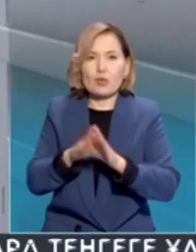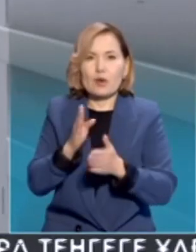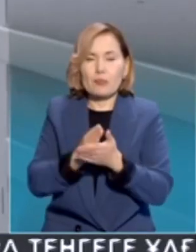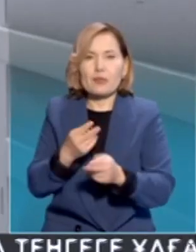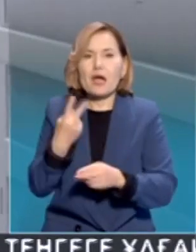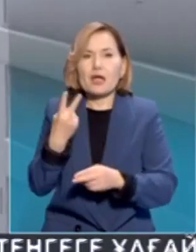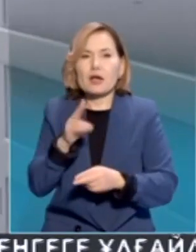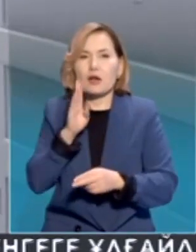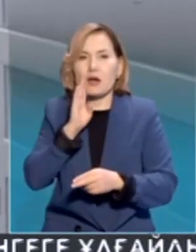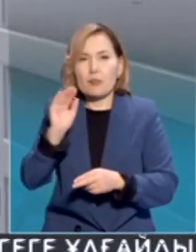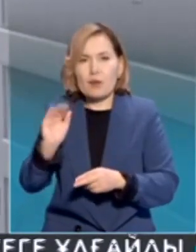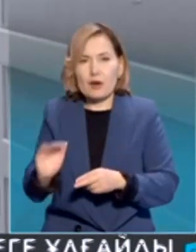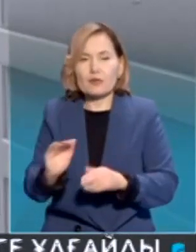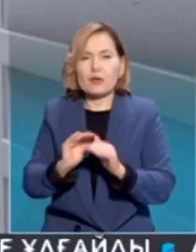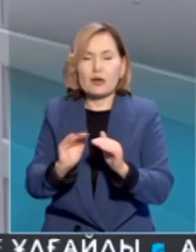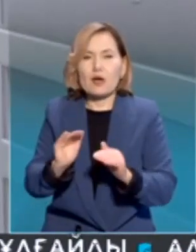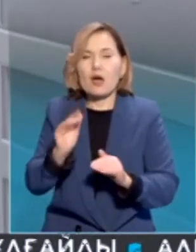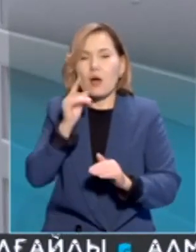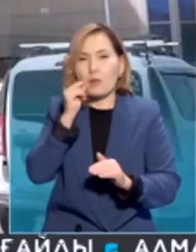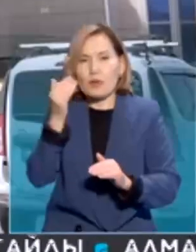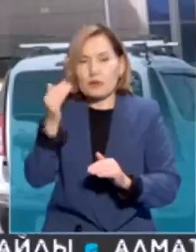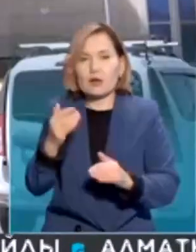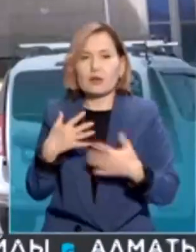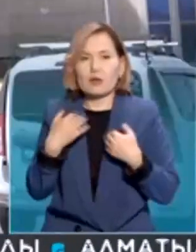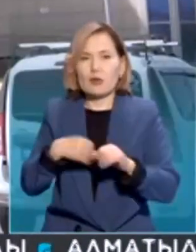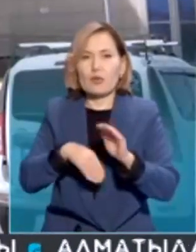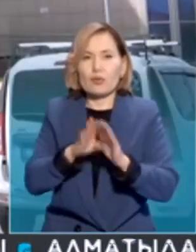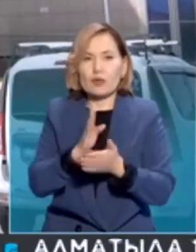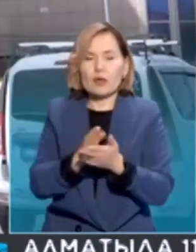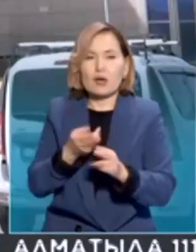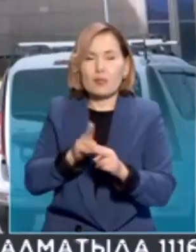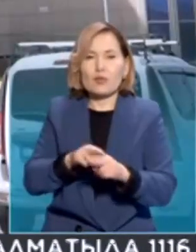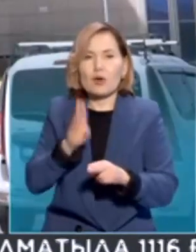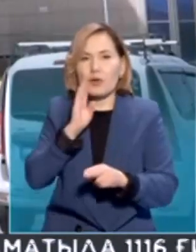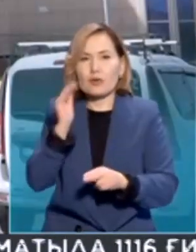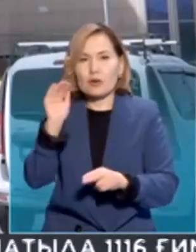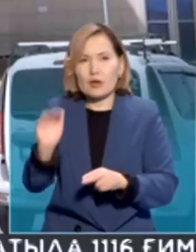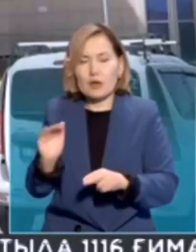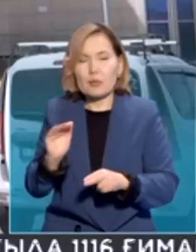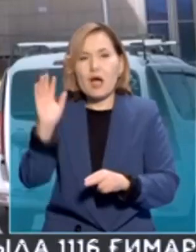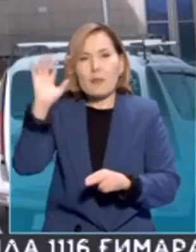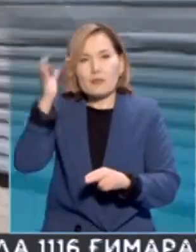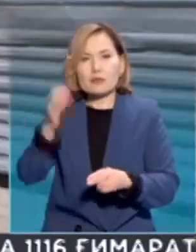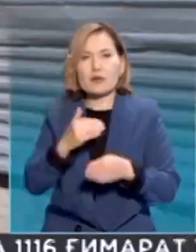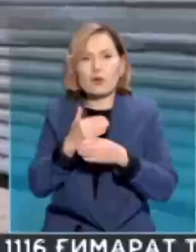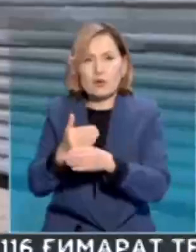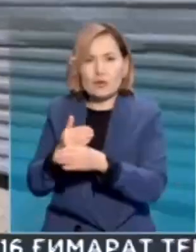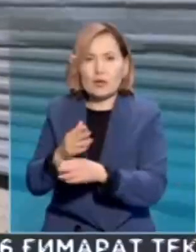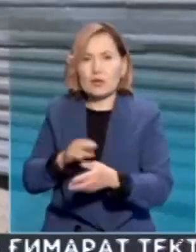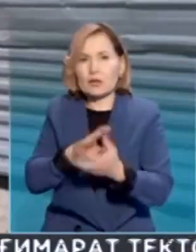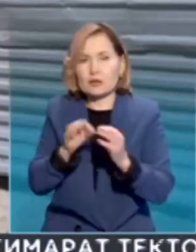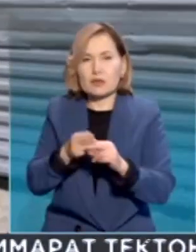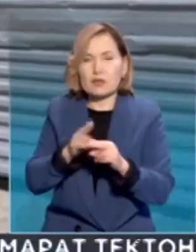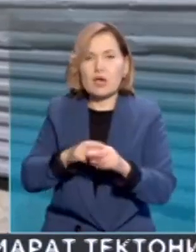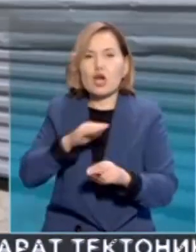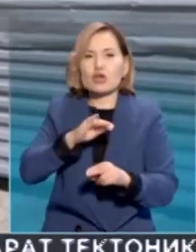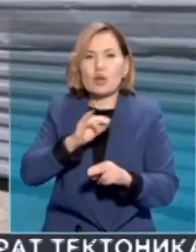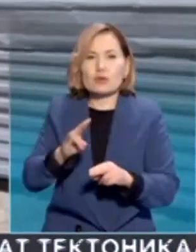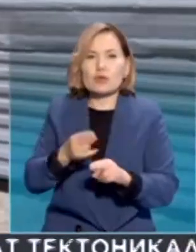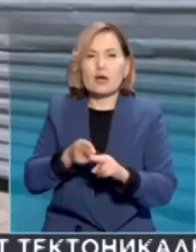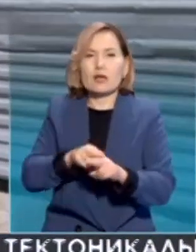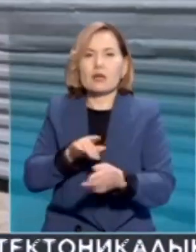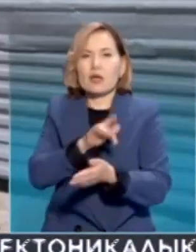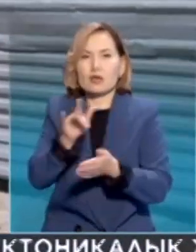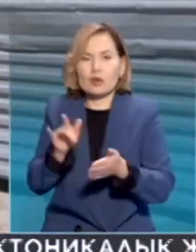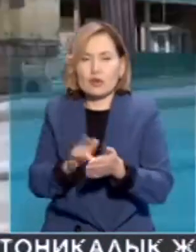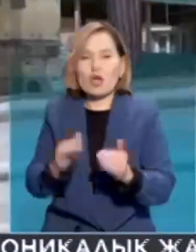бөліміндегі 2 қыз бала мен ер адамның да жағдайы тұрақталды. Оқушы қыздарға психологиялық көмек көрсетілген. Еске сала кетейін,